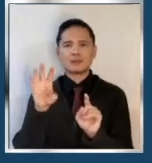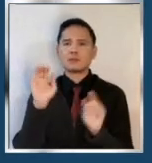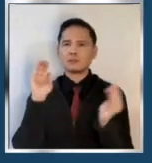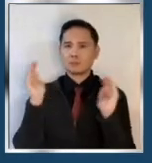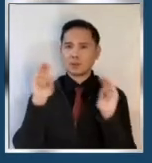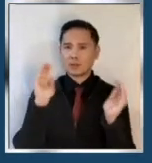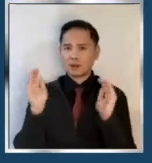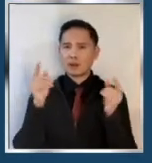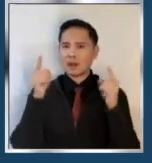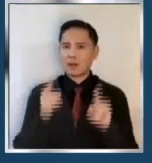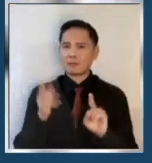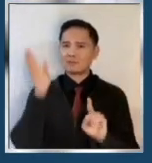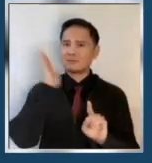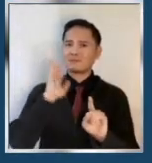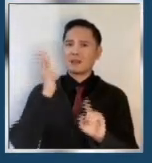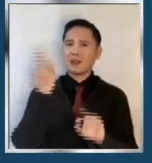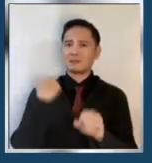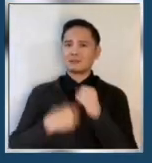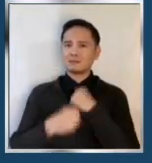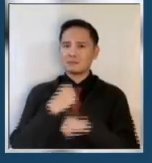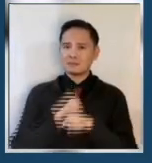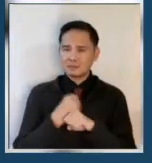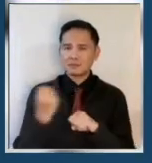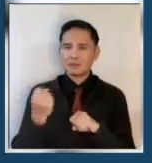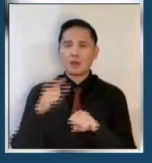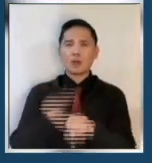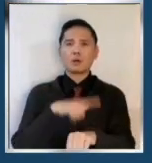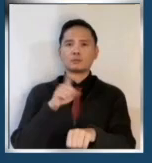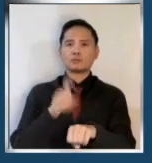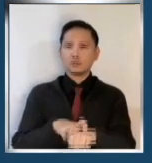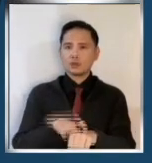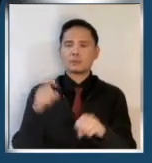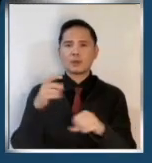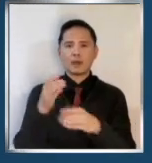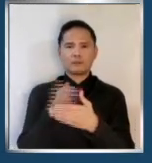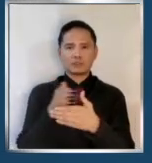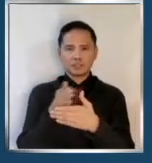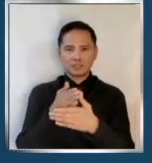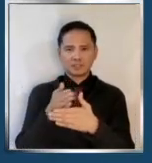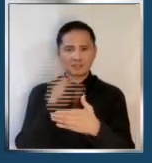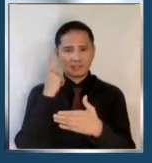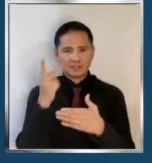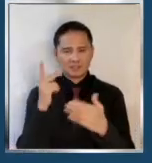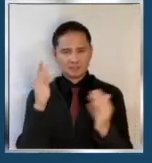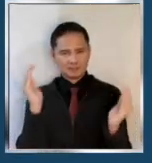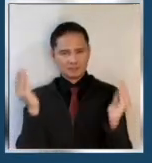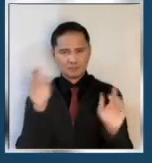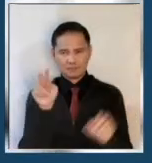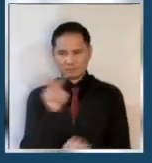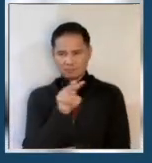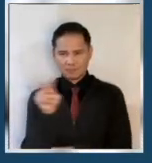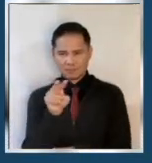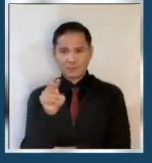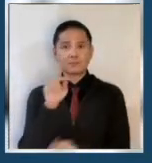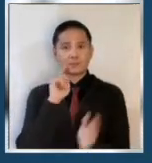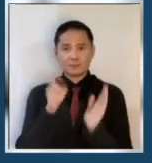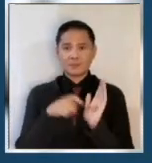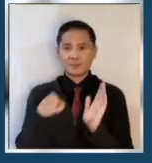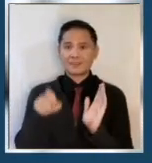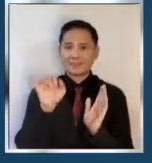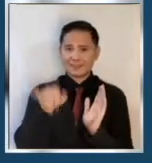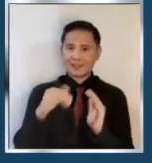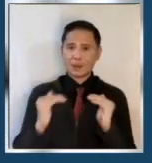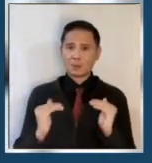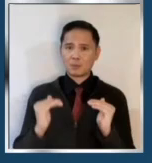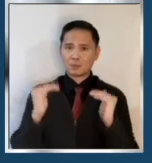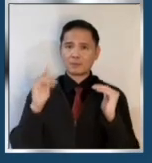ulan base dun sa long-term average. At makikita natin, dalawa lang po yung estado ng ulan sa bansa. Yung